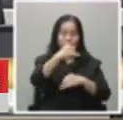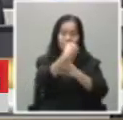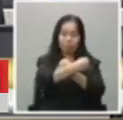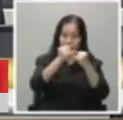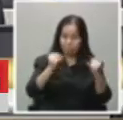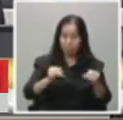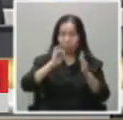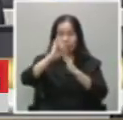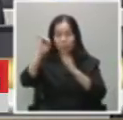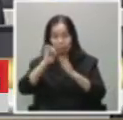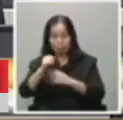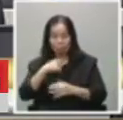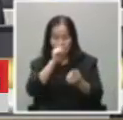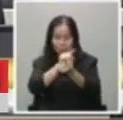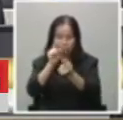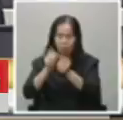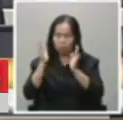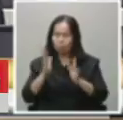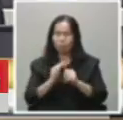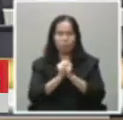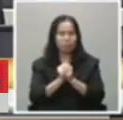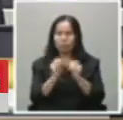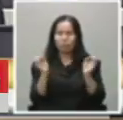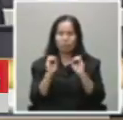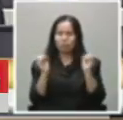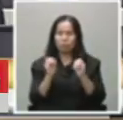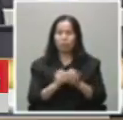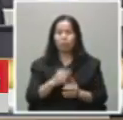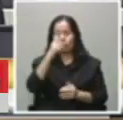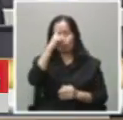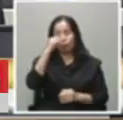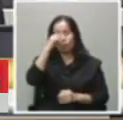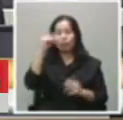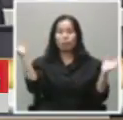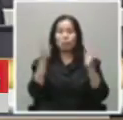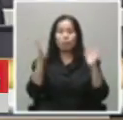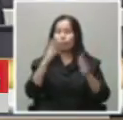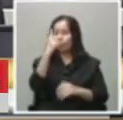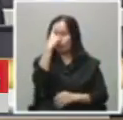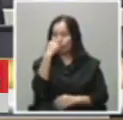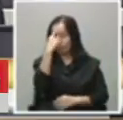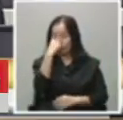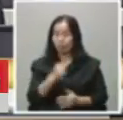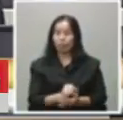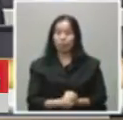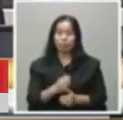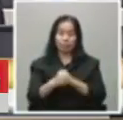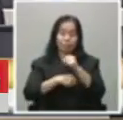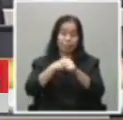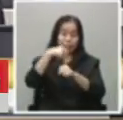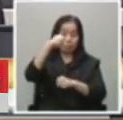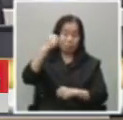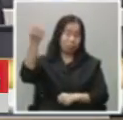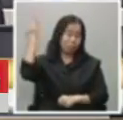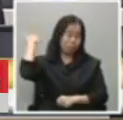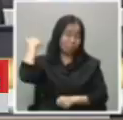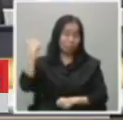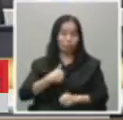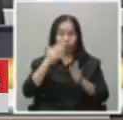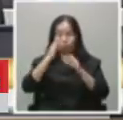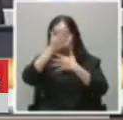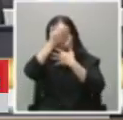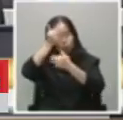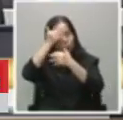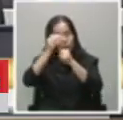ที่เชียงใหม่ผมไม่เคยเจอนักท่องเที่ยวจีนนะท่านประธานครับเจอแต่ฝรั่งหัวทองนะ 10ปีที่แล้วเราไม่เคยสนใจนักท่องเที่ยวจีน